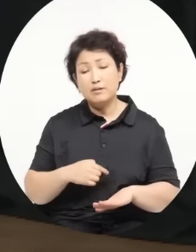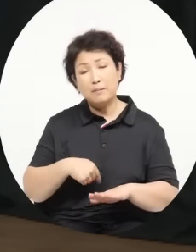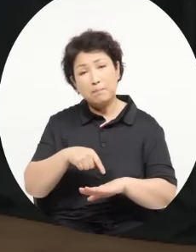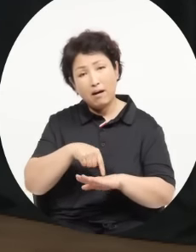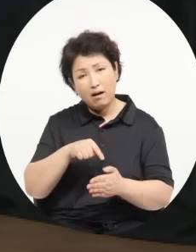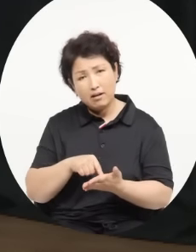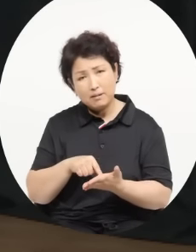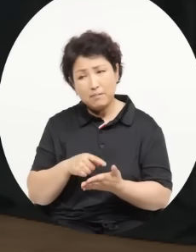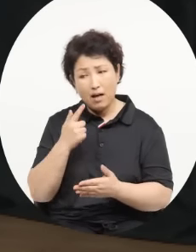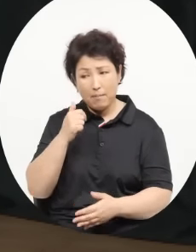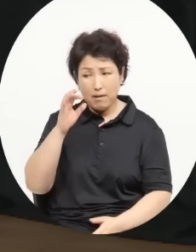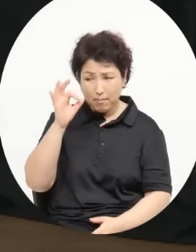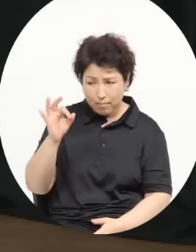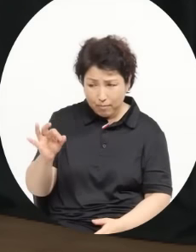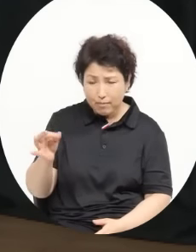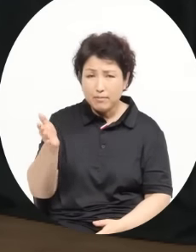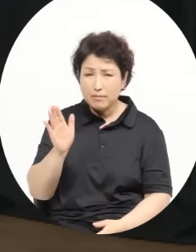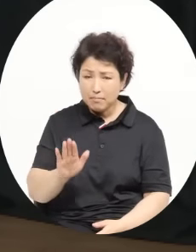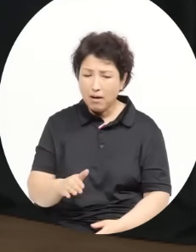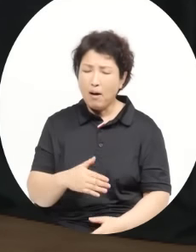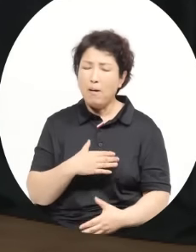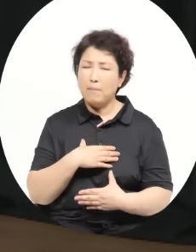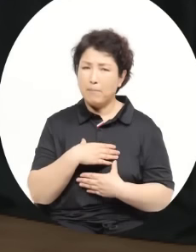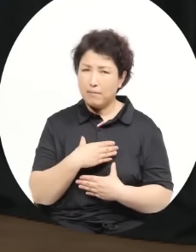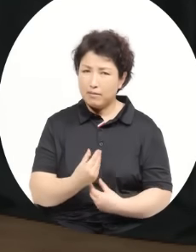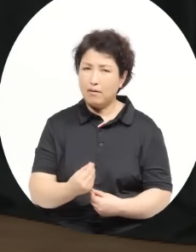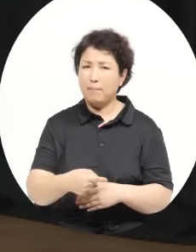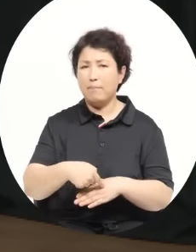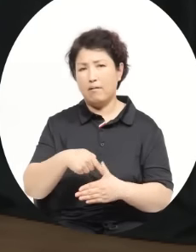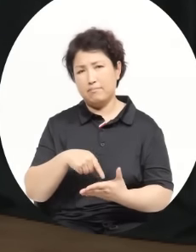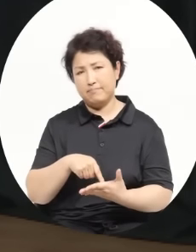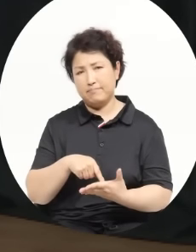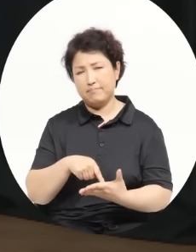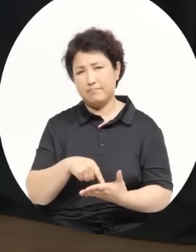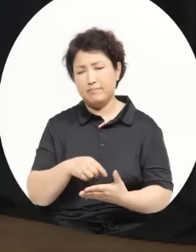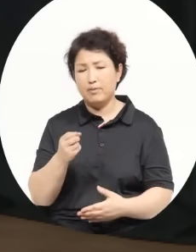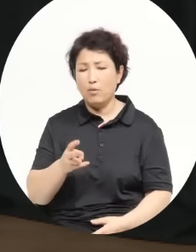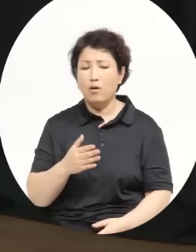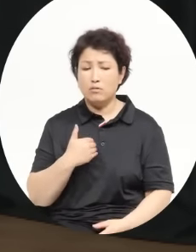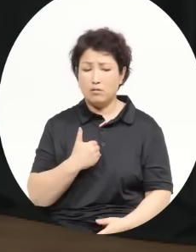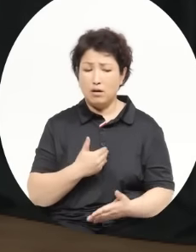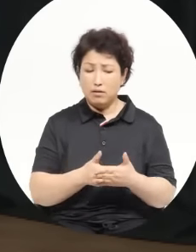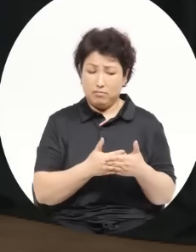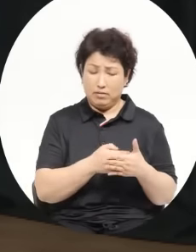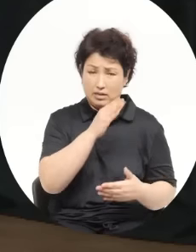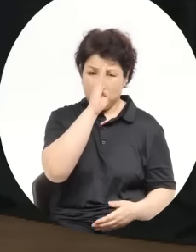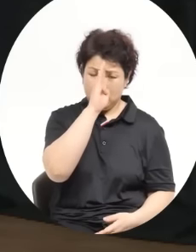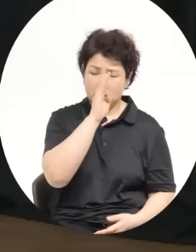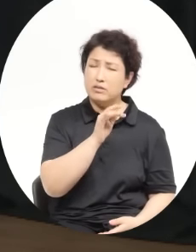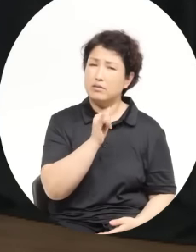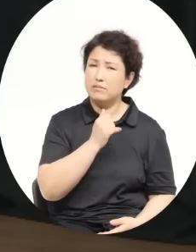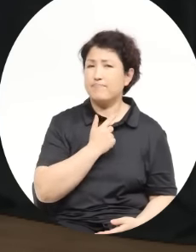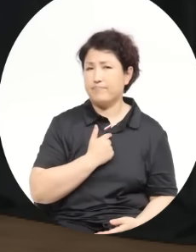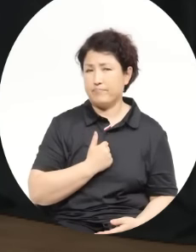마음이 그때보다 더 편해진 거는 맞고요. 그리고 제가 항상 불안증이 있었는데,